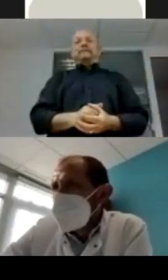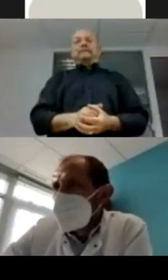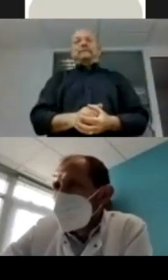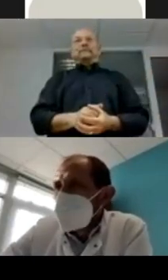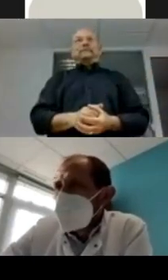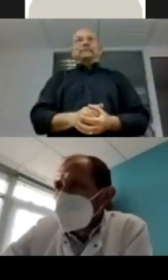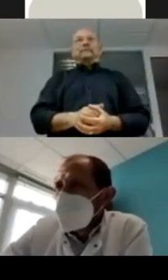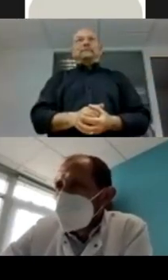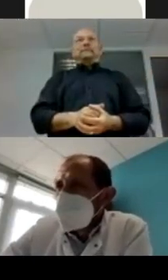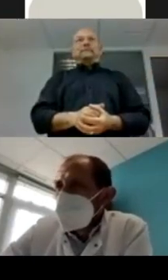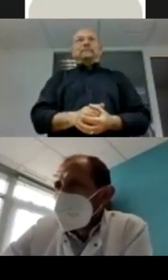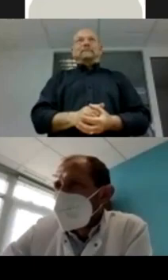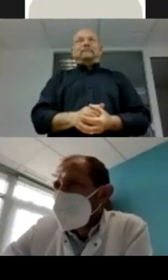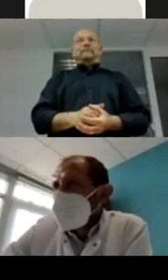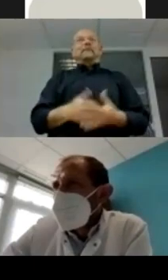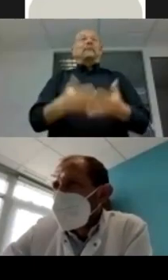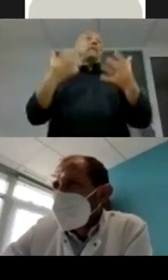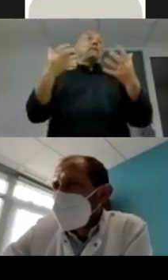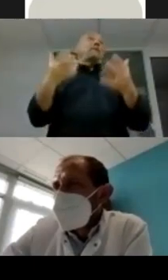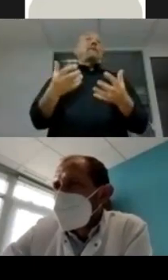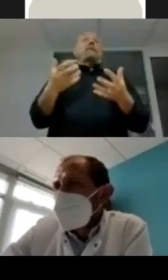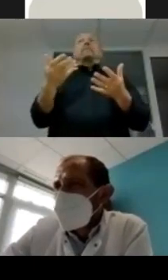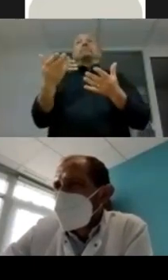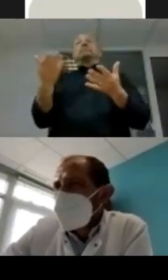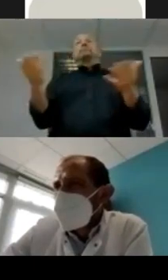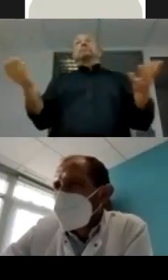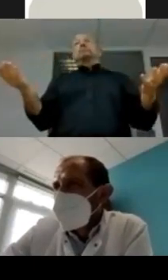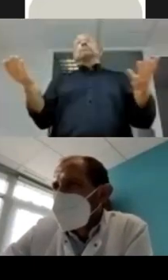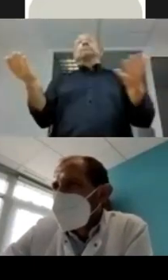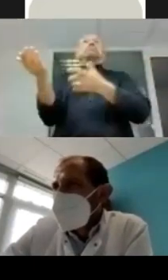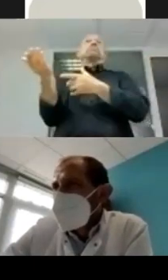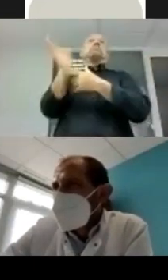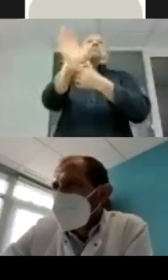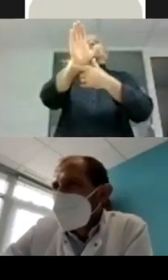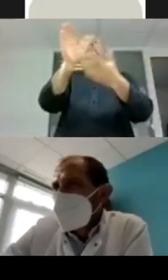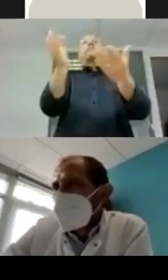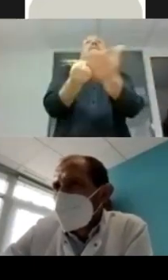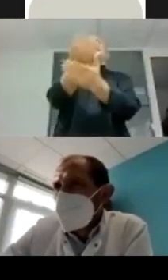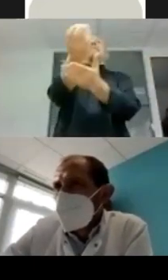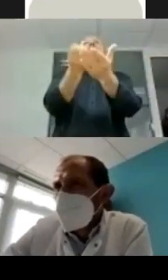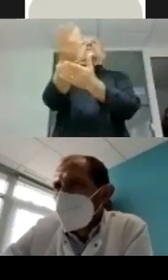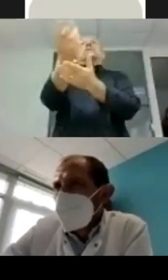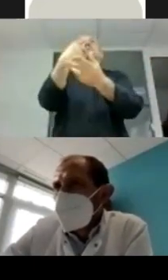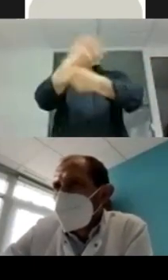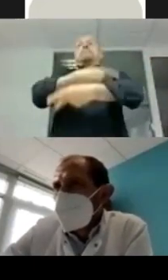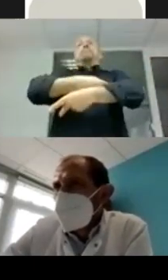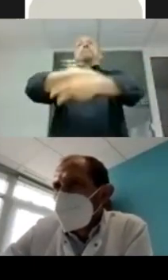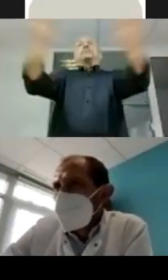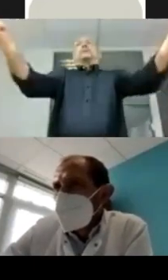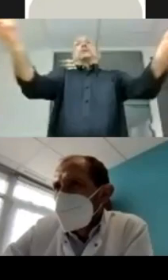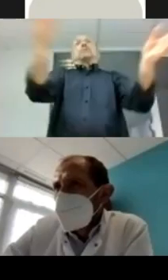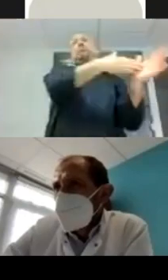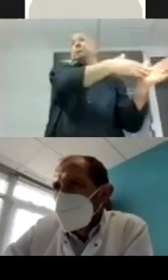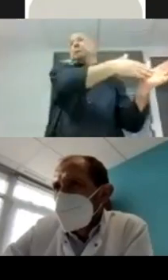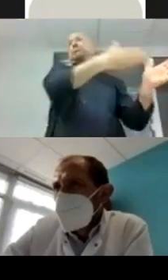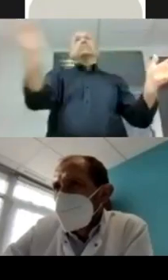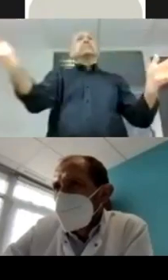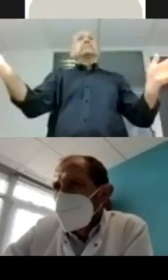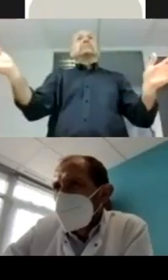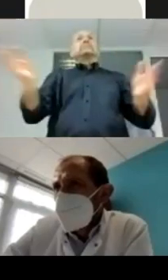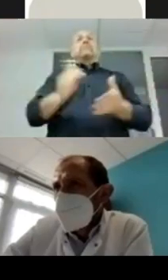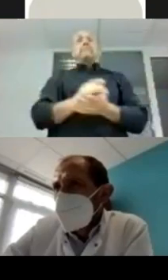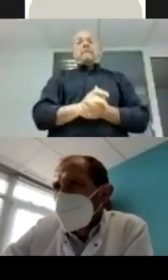fournir l'information au sujet du cancer colorectal. Nous souhaitons contacter et présenter cette